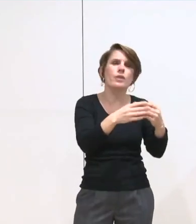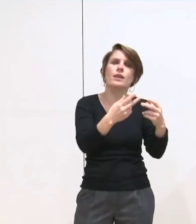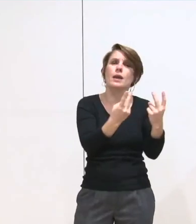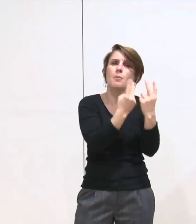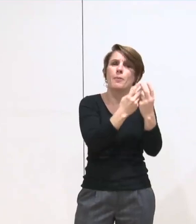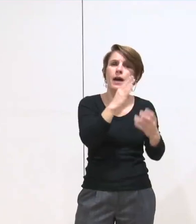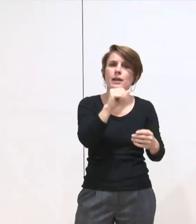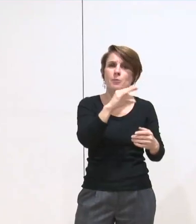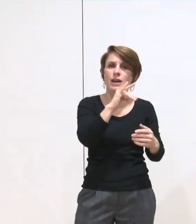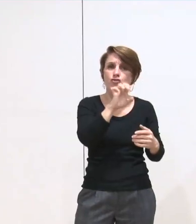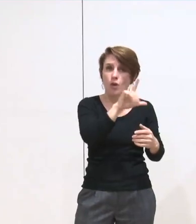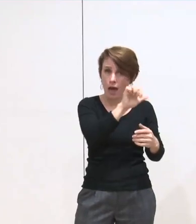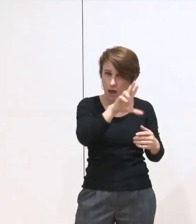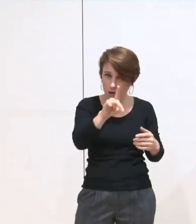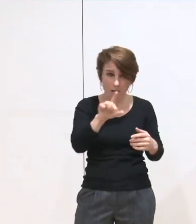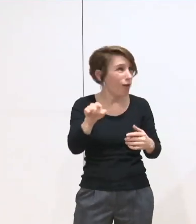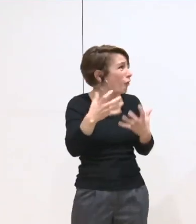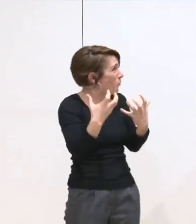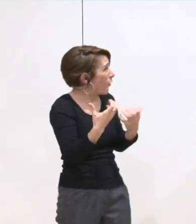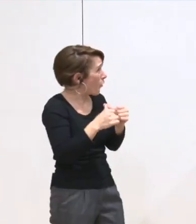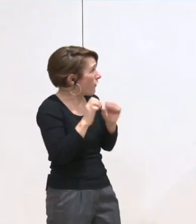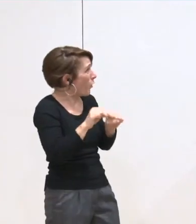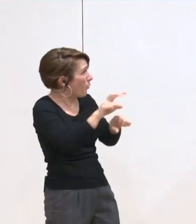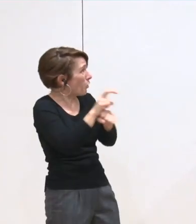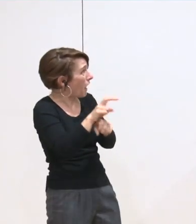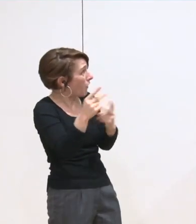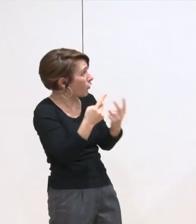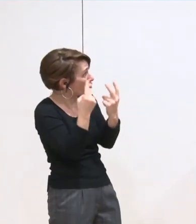conserver leur parcelle de jardin après leur déménagement.